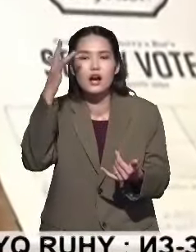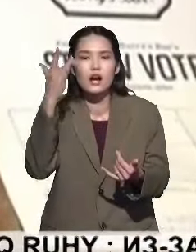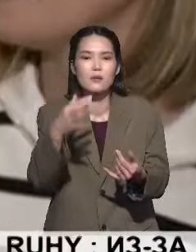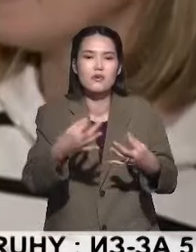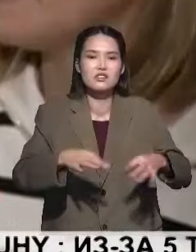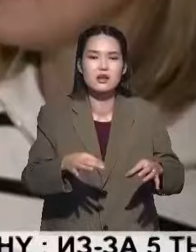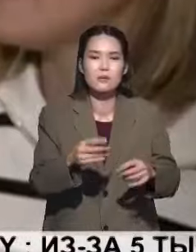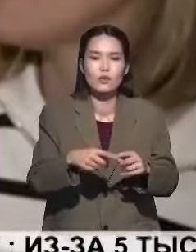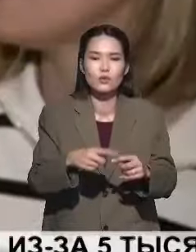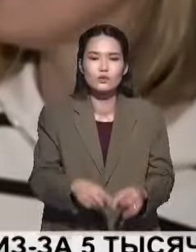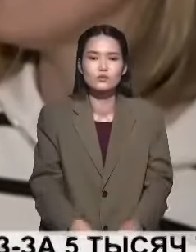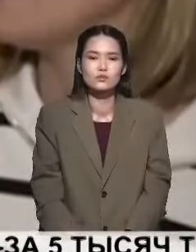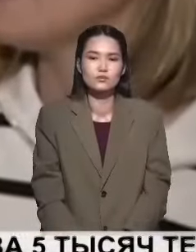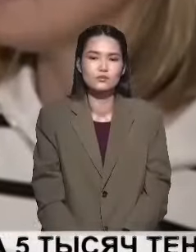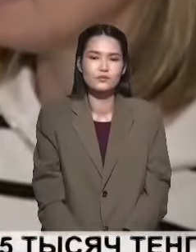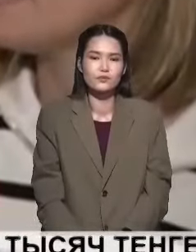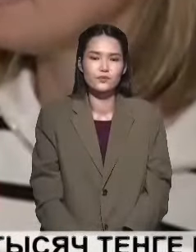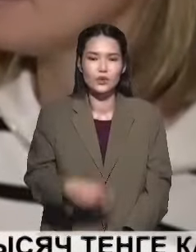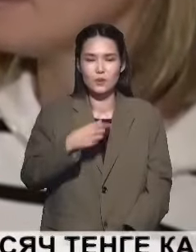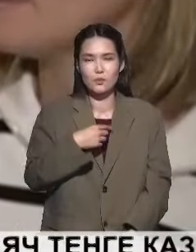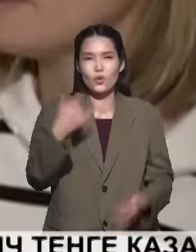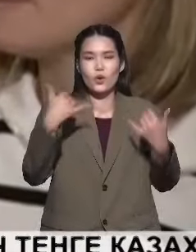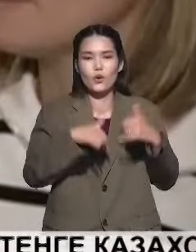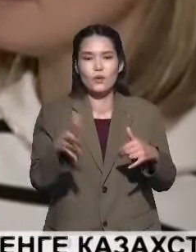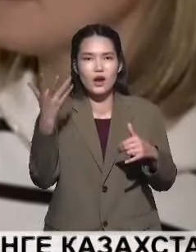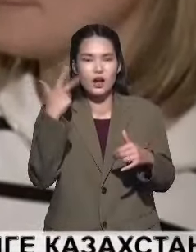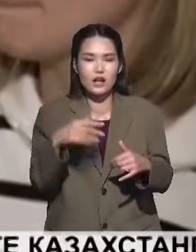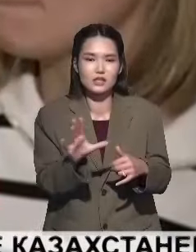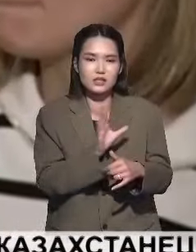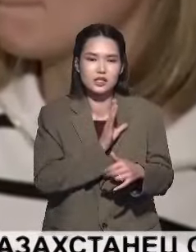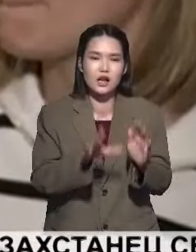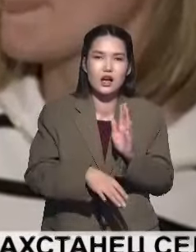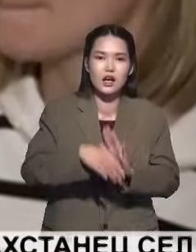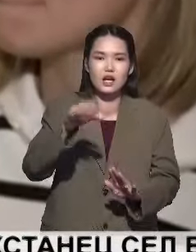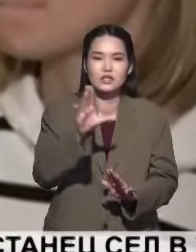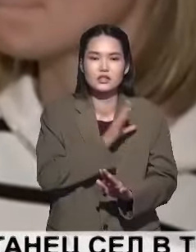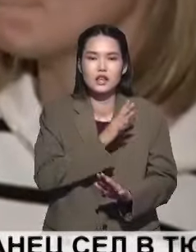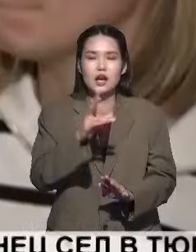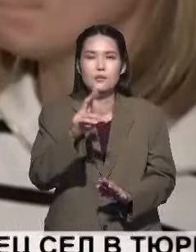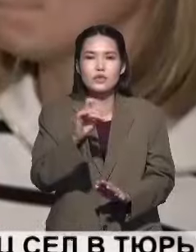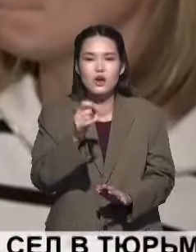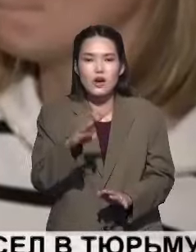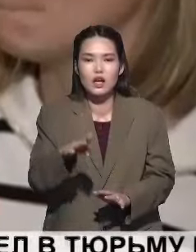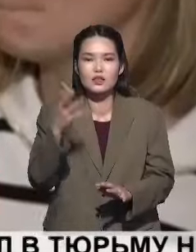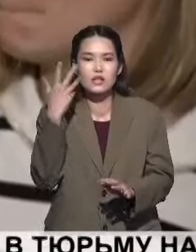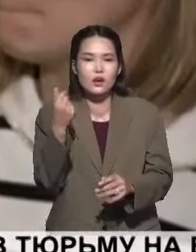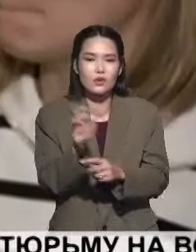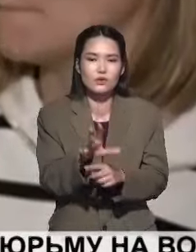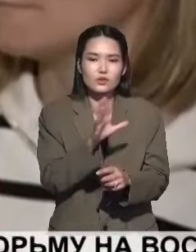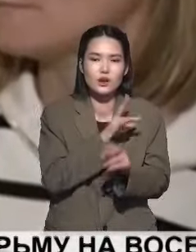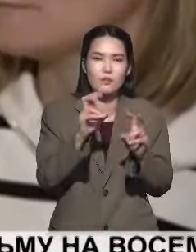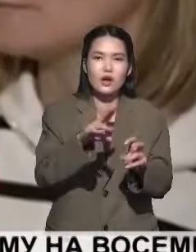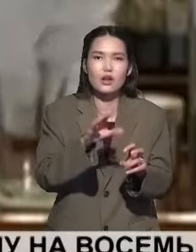демократия. Вы уже видели, что произошло, когда Дональд Трамп был президентом в прошлый раз. Это восстание, когда люди штурмовали